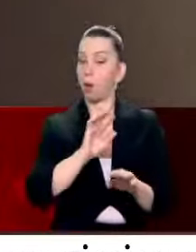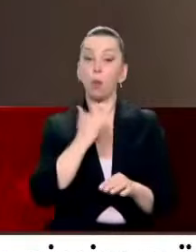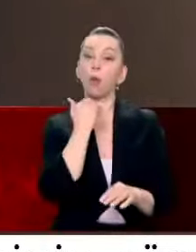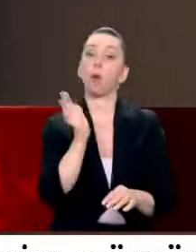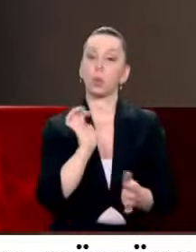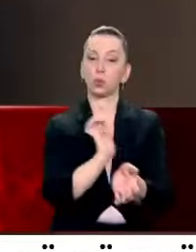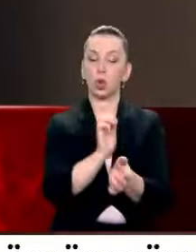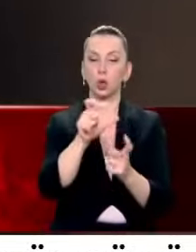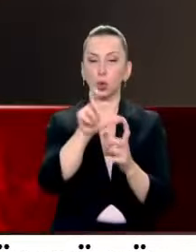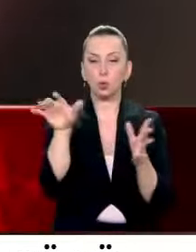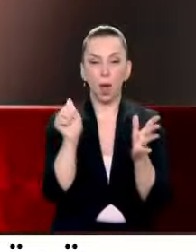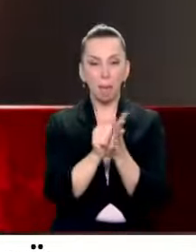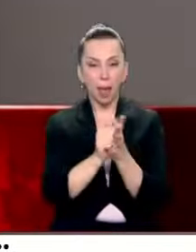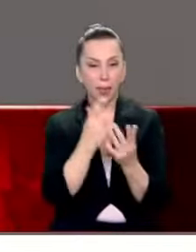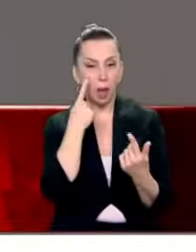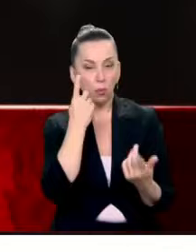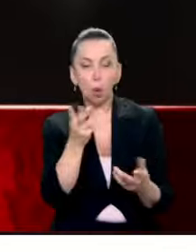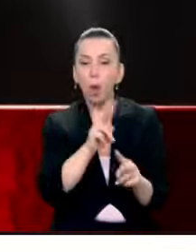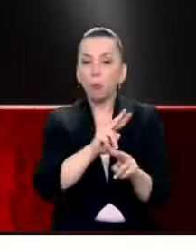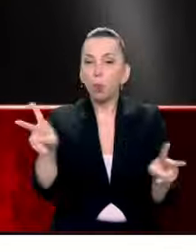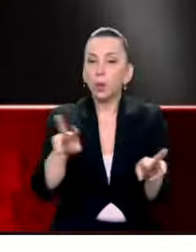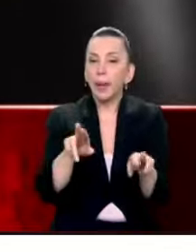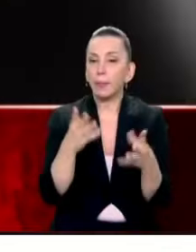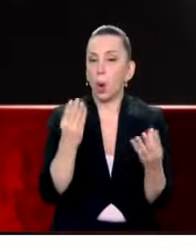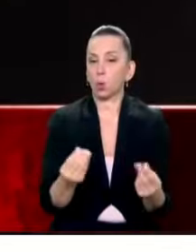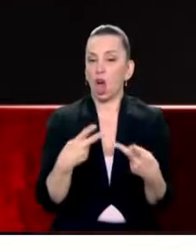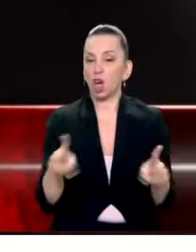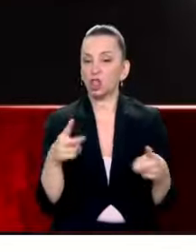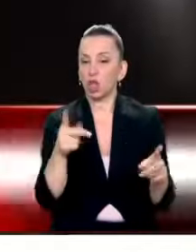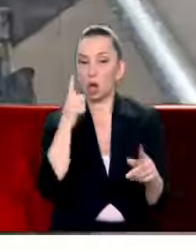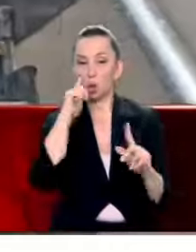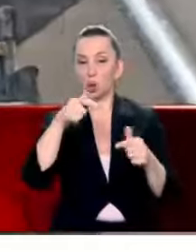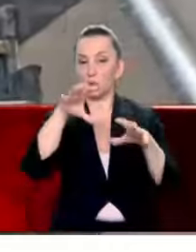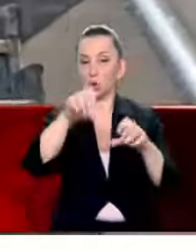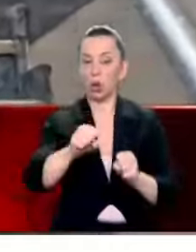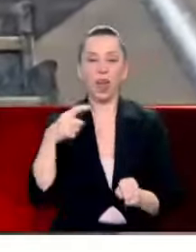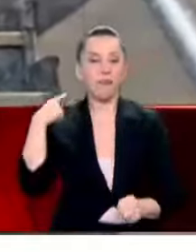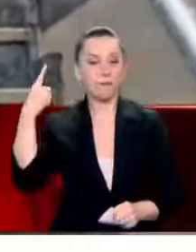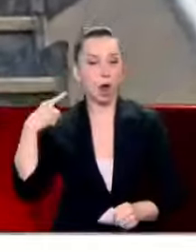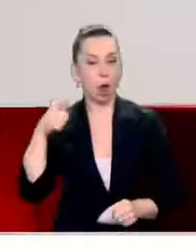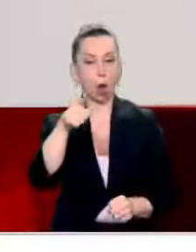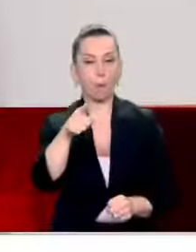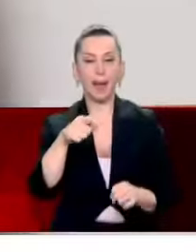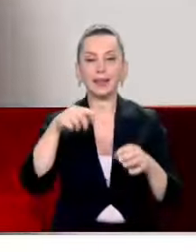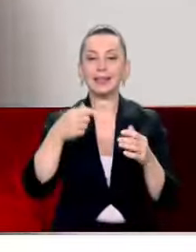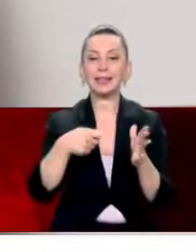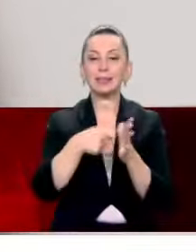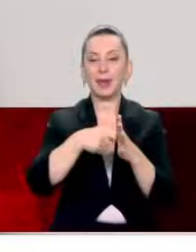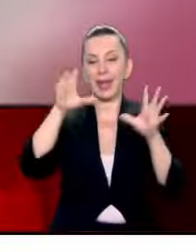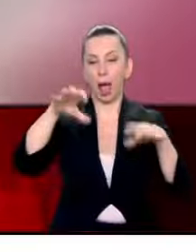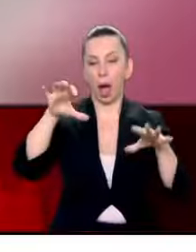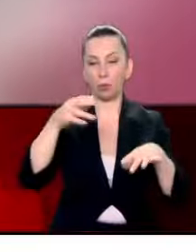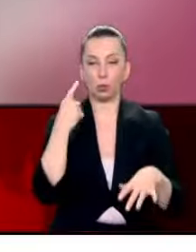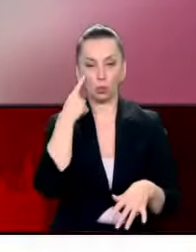Sosyal medyada son dönemde adeta akım haline geldi müstehcen içerikli videolar. Gözaltına alınan fenomen Gizem Badeçiçek, Yağmur Şimşek, Laz